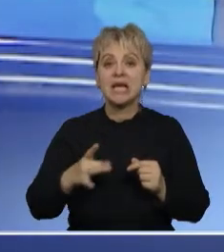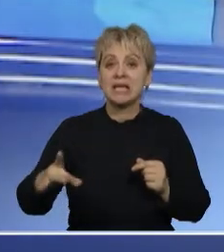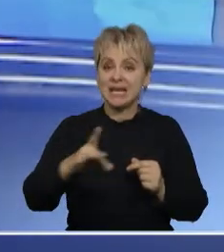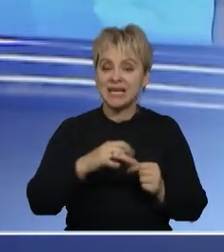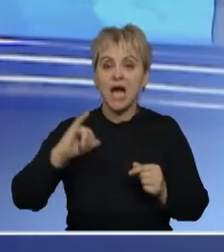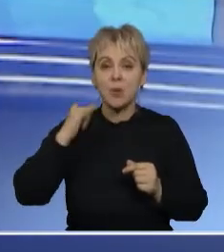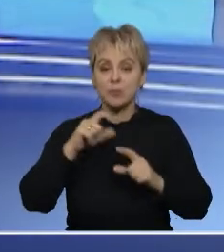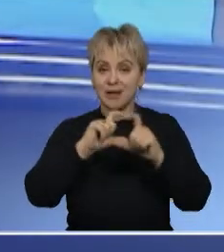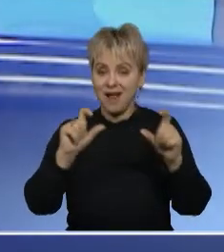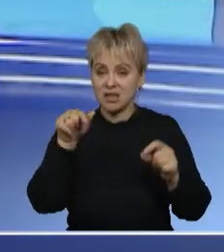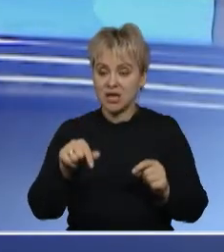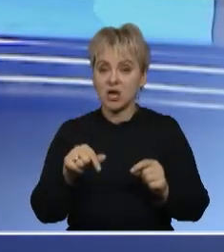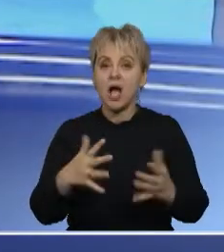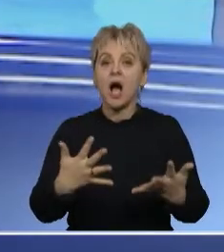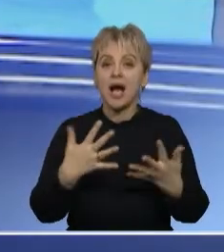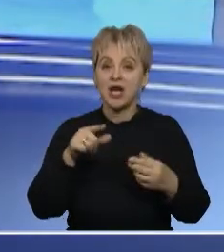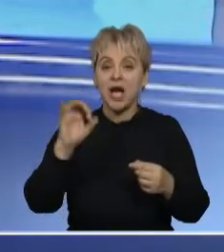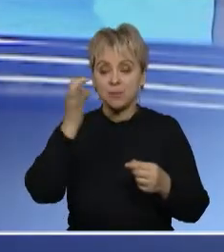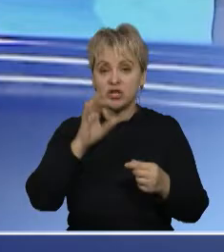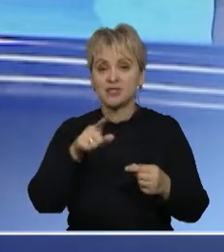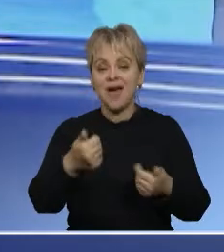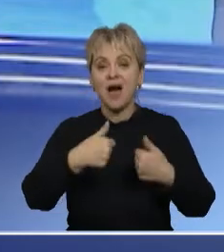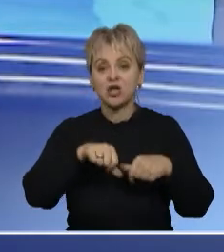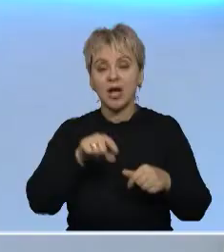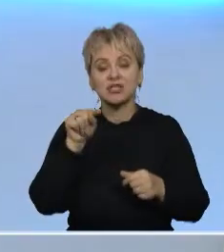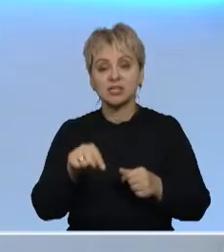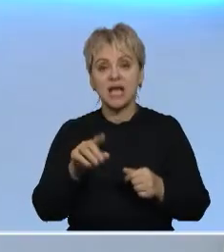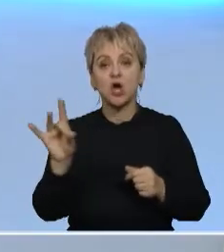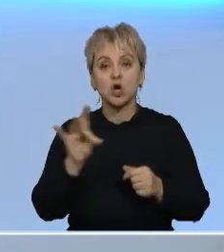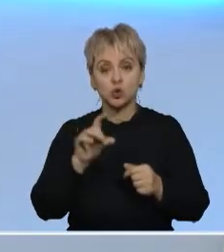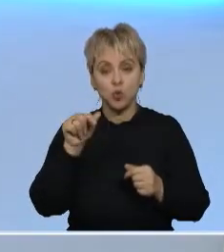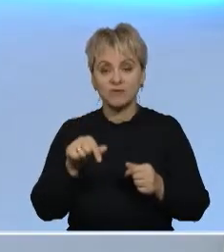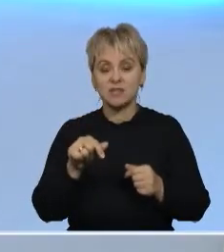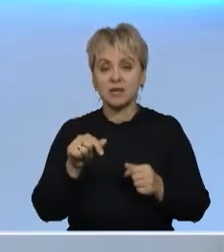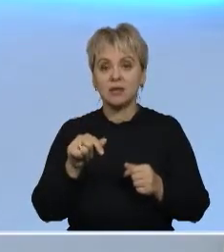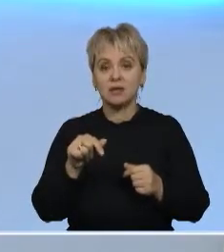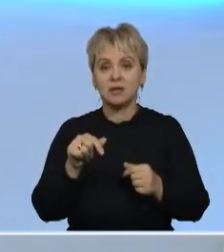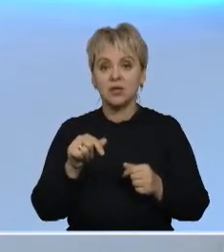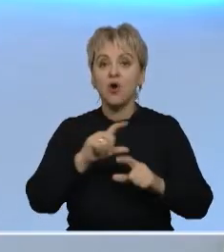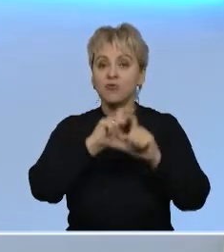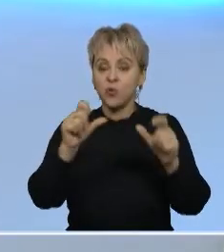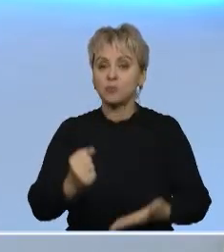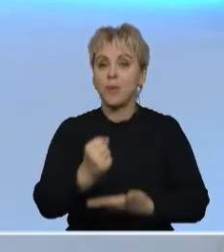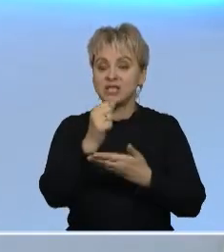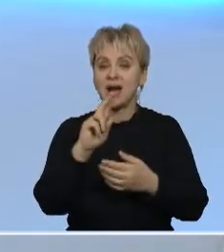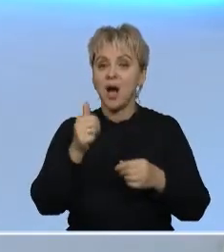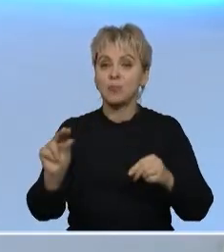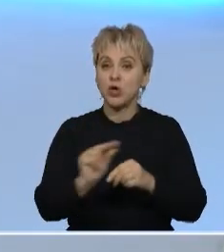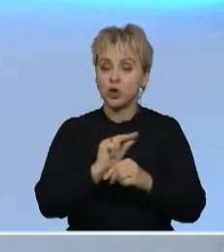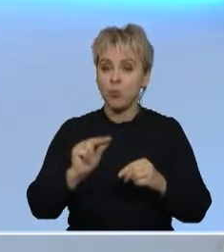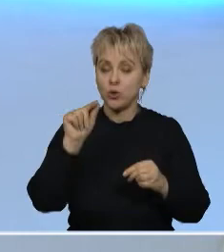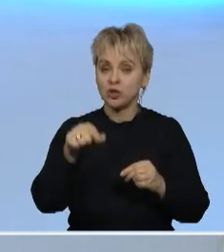Региональный оператор, некоммерческая организация, Ростовский фонд поддержки капитального